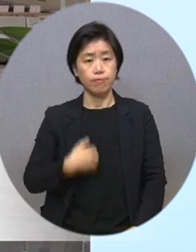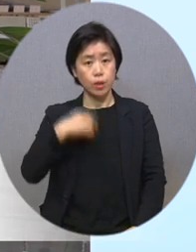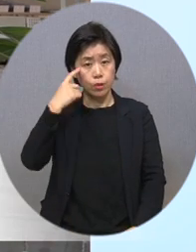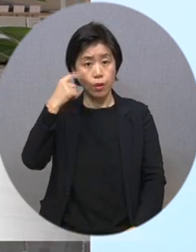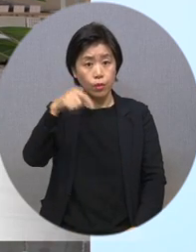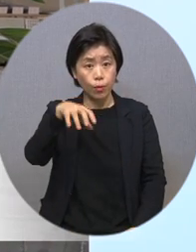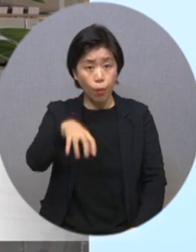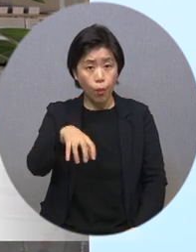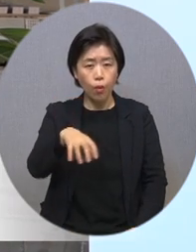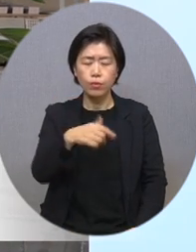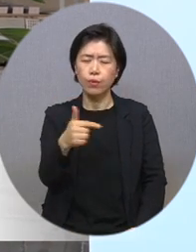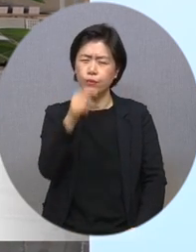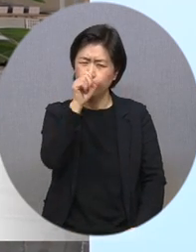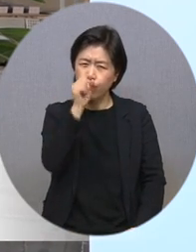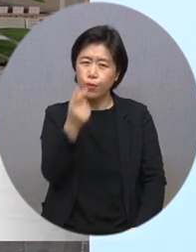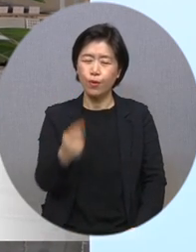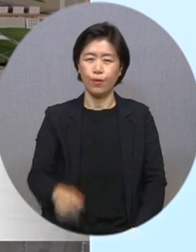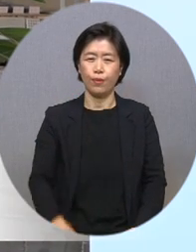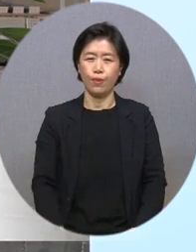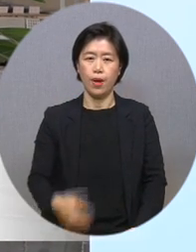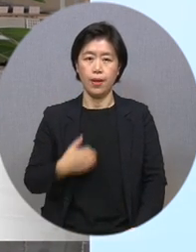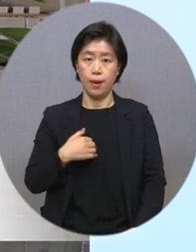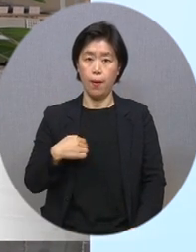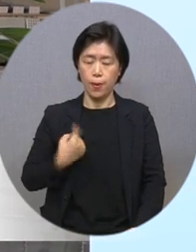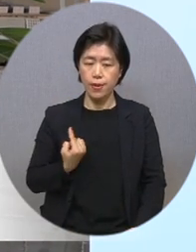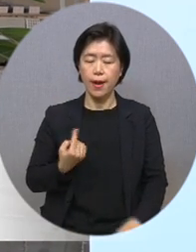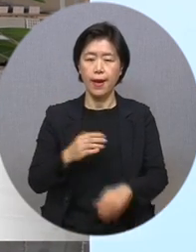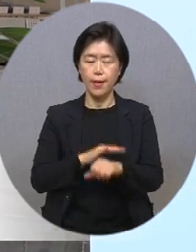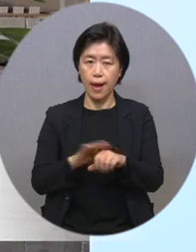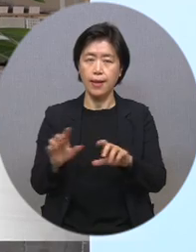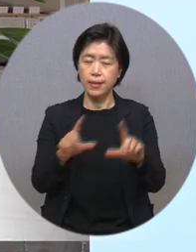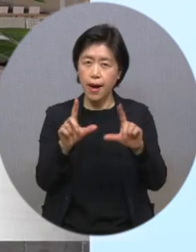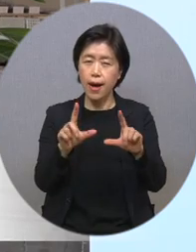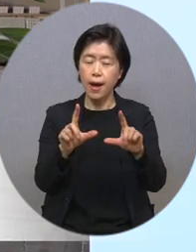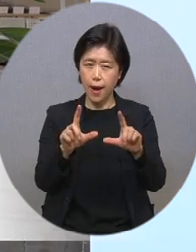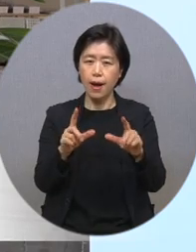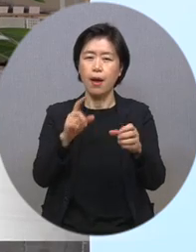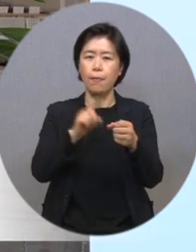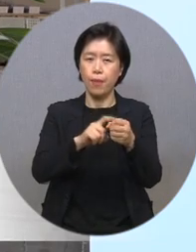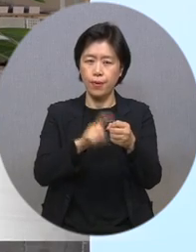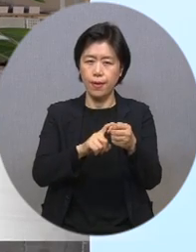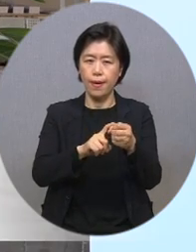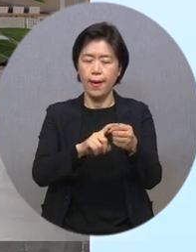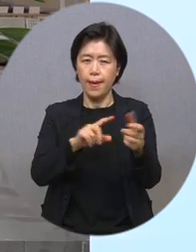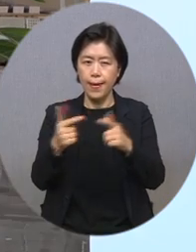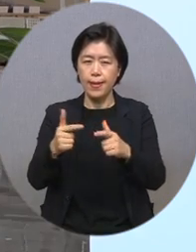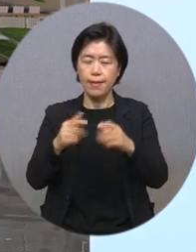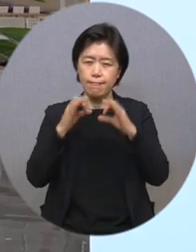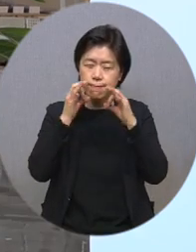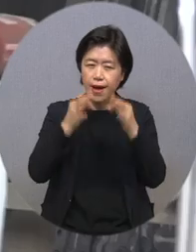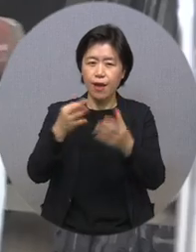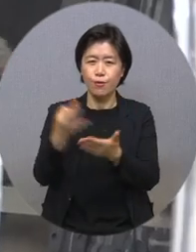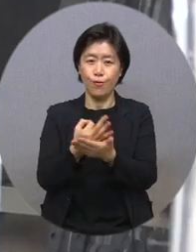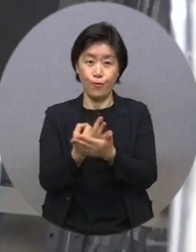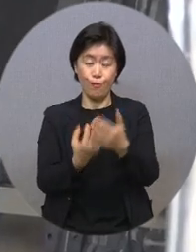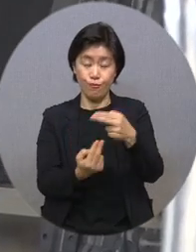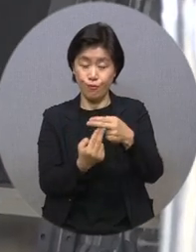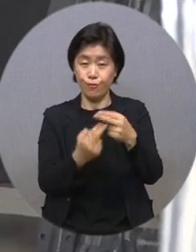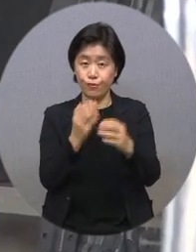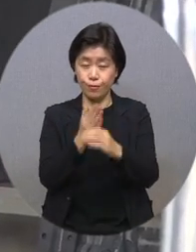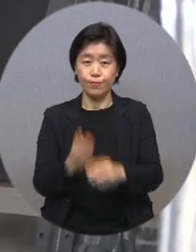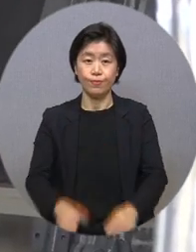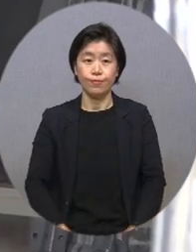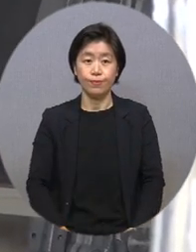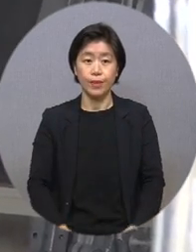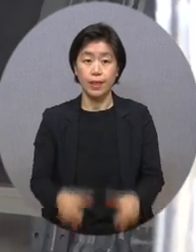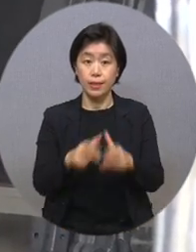생각을 합니다. 이제 저 혼자 살아가려고 이제 많이 노력을 하고 돈을 많이 모으고 있어요. 장애인